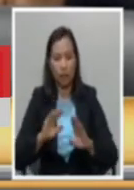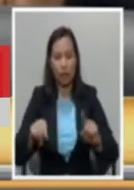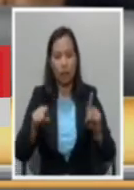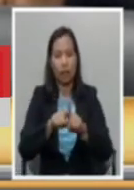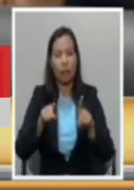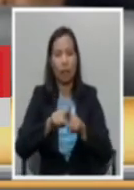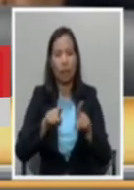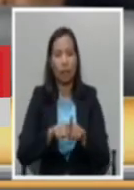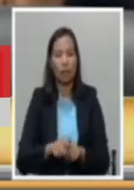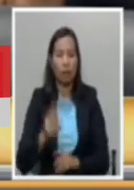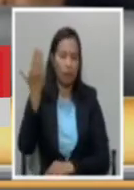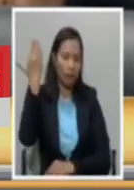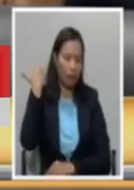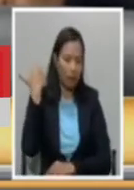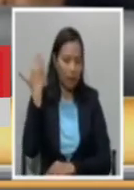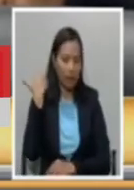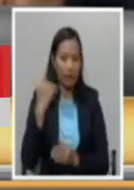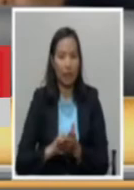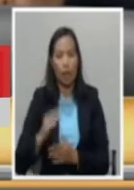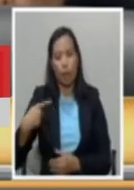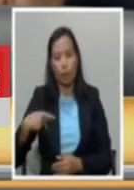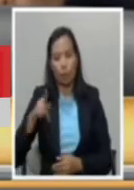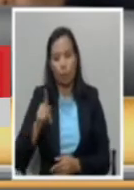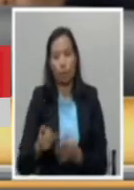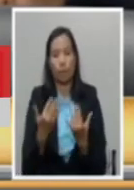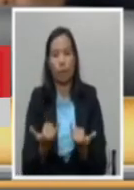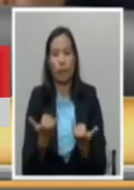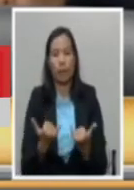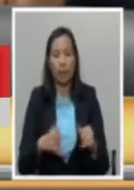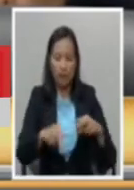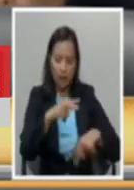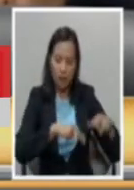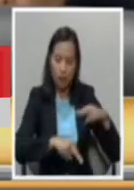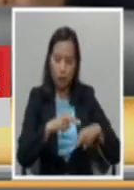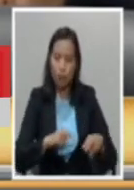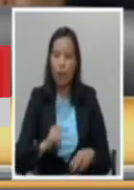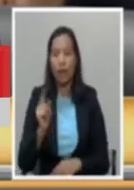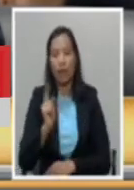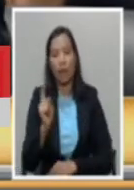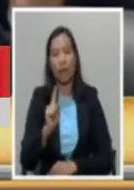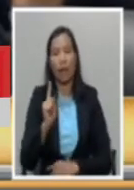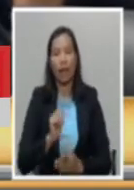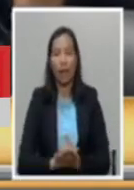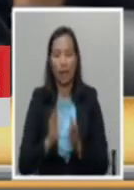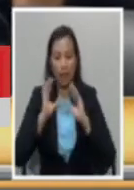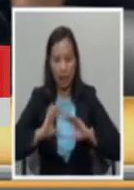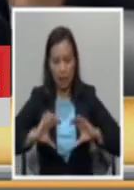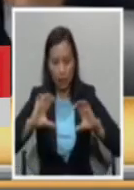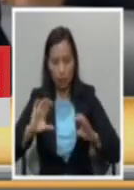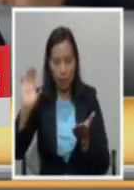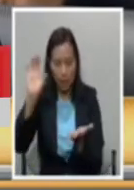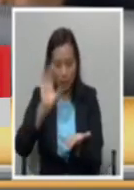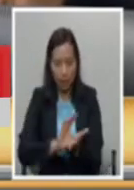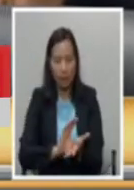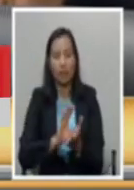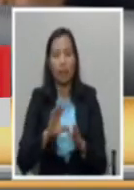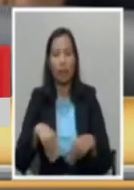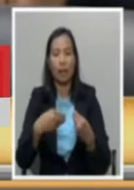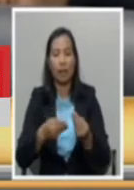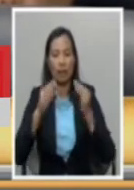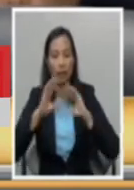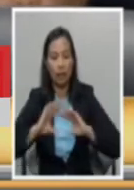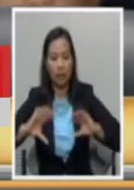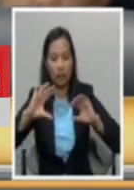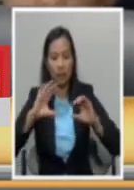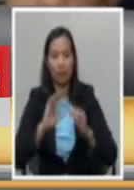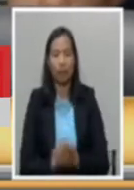เมื่อก่อนรัฐบาลได้ประโยชน์จากเขาวันนี้จะดูแลเขาอย่างไรอย่างน้อยรัฐบาลจัดงบลงทุนของภาครัฐอาจจะเป็นซอ